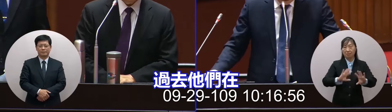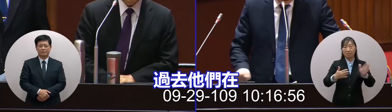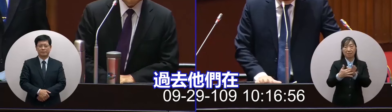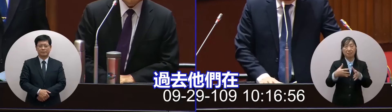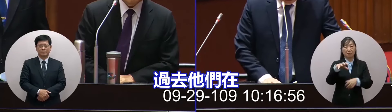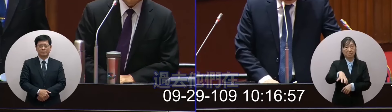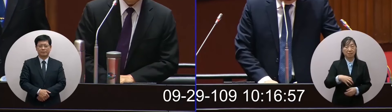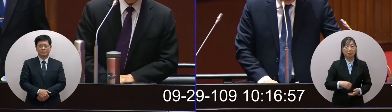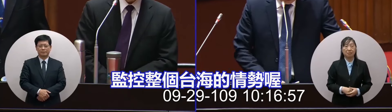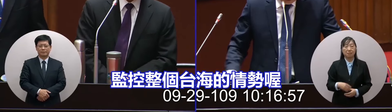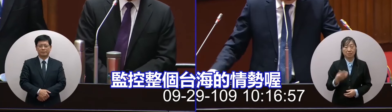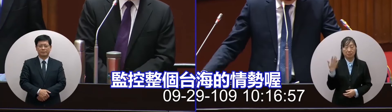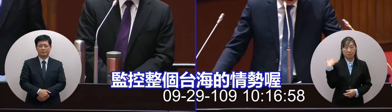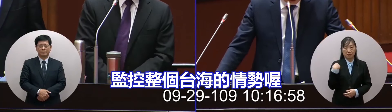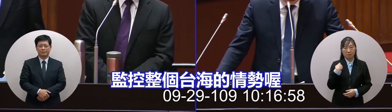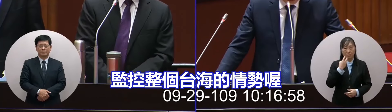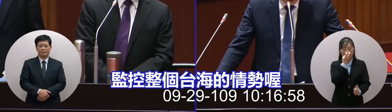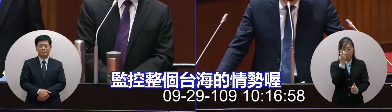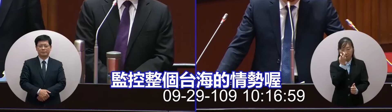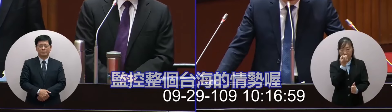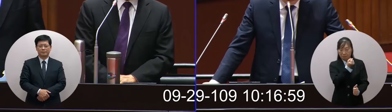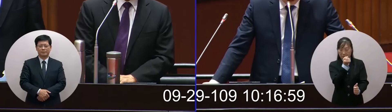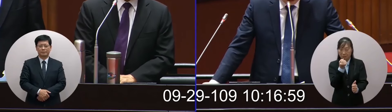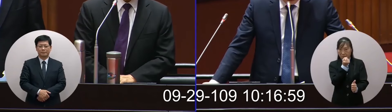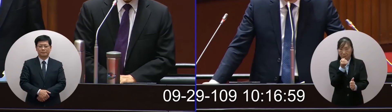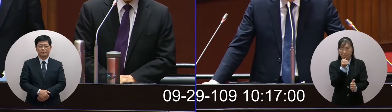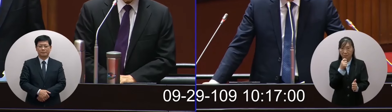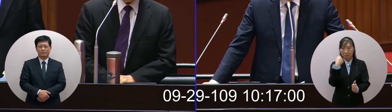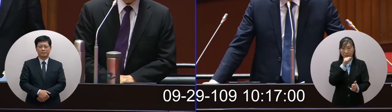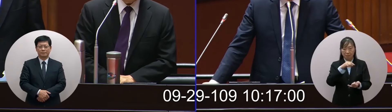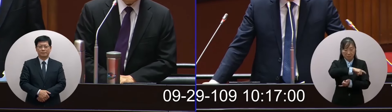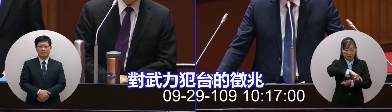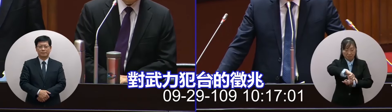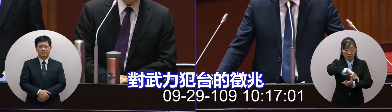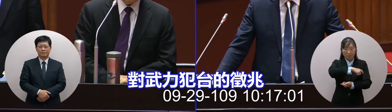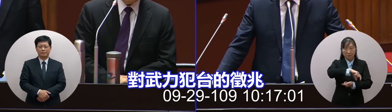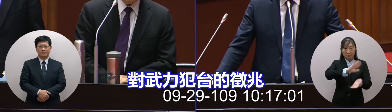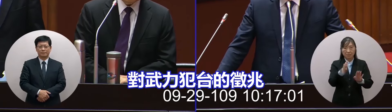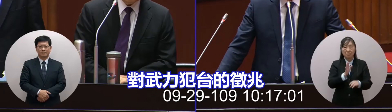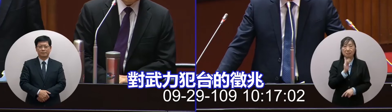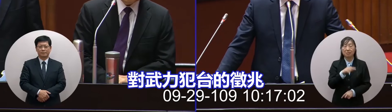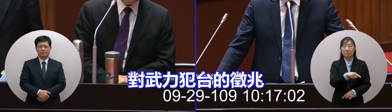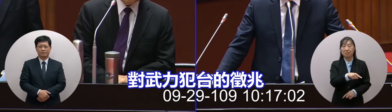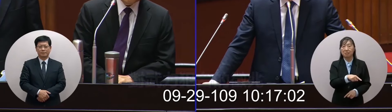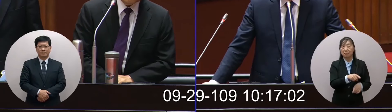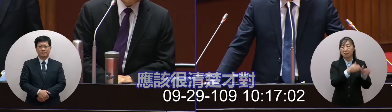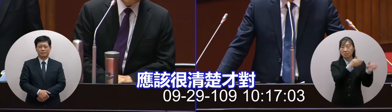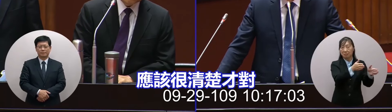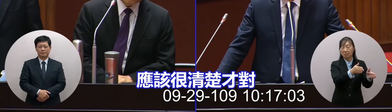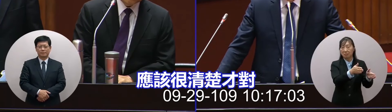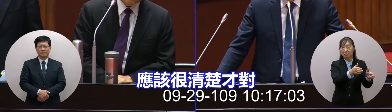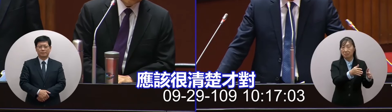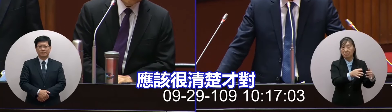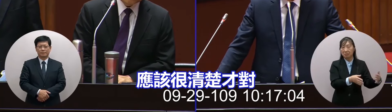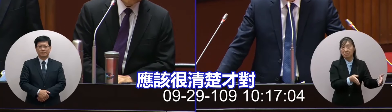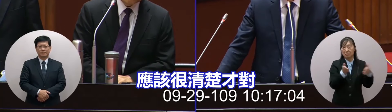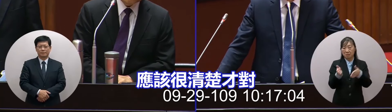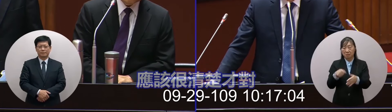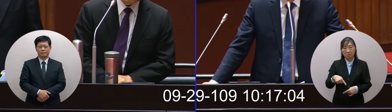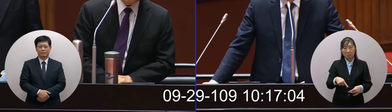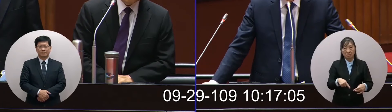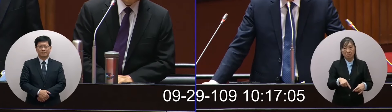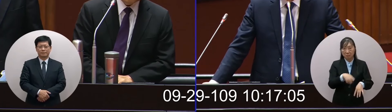去他们在监控整个台海的情势啊，对武力犯台的征兆应该很清楚